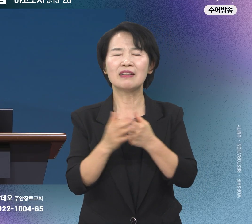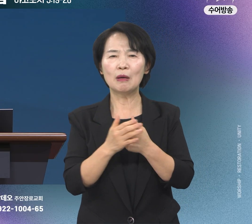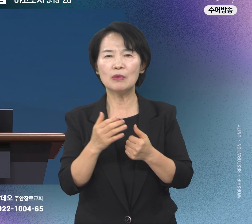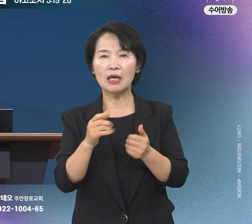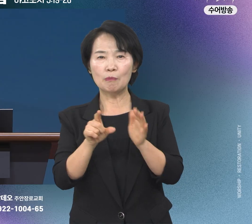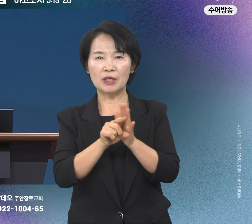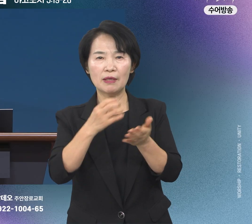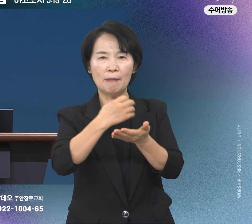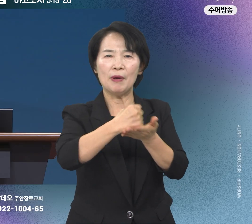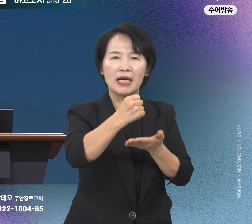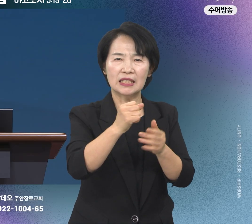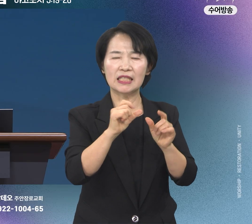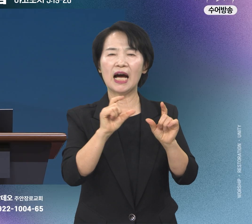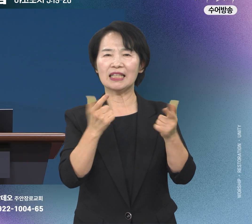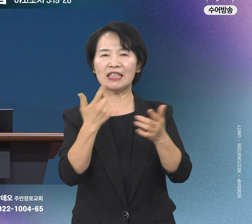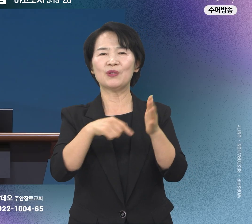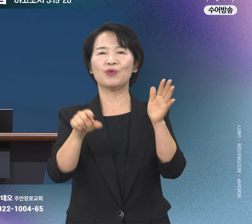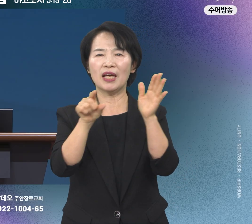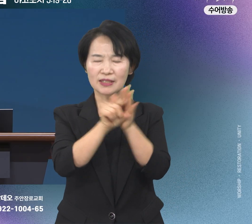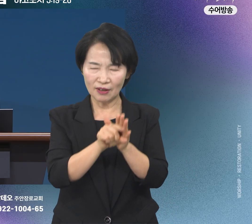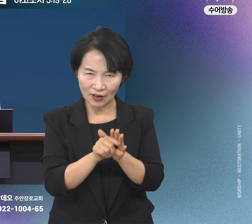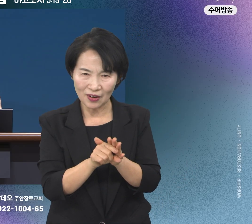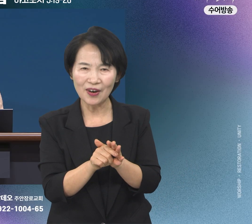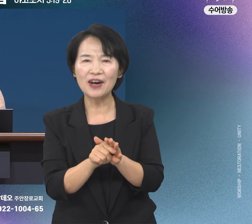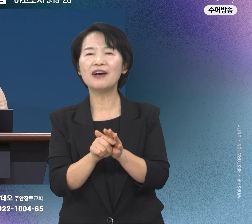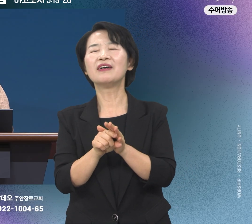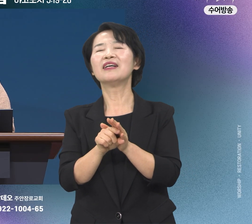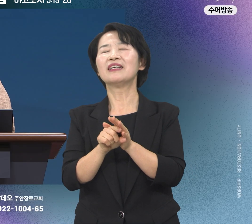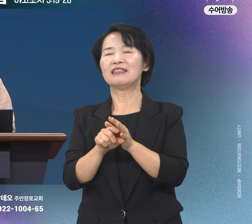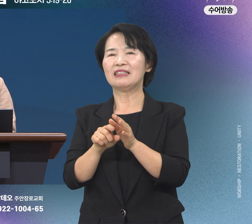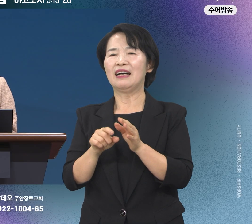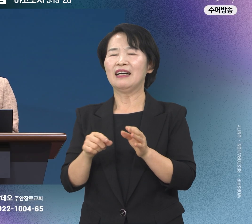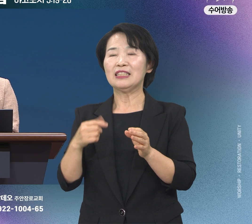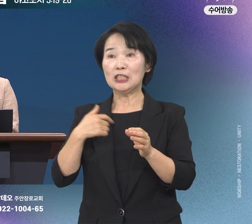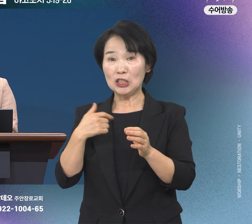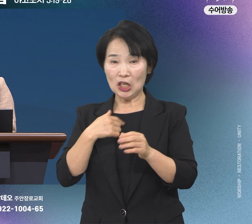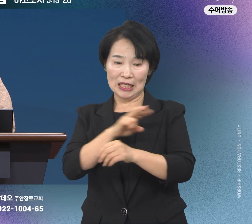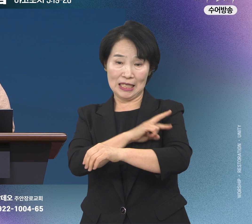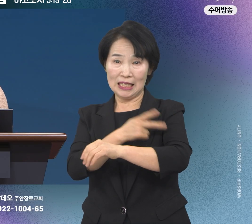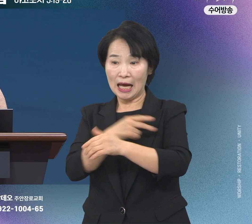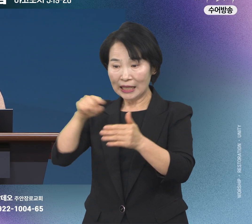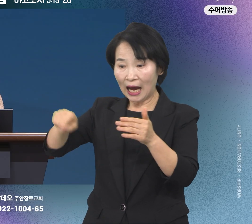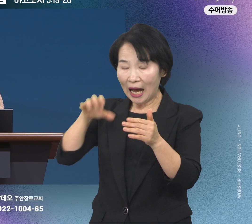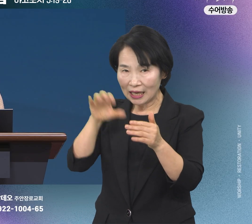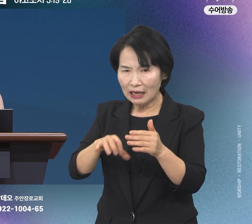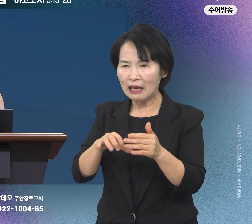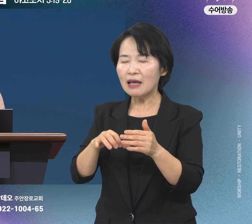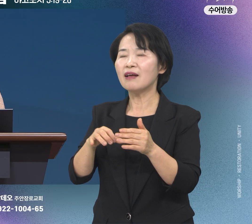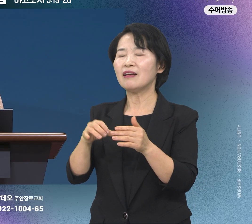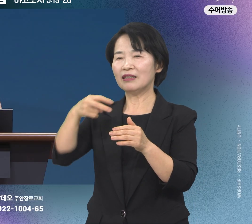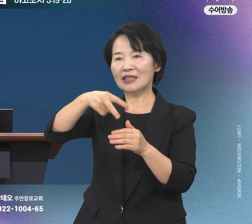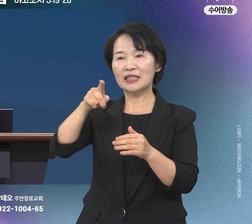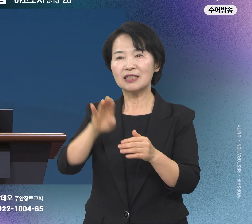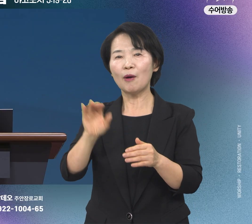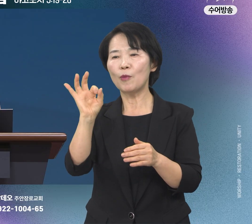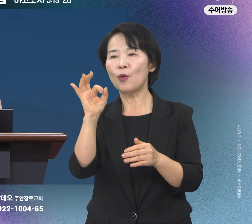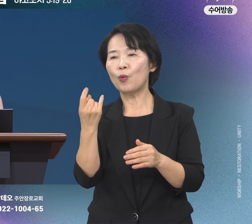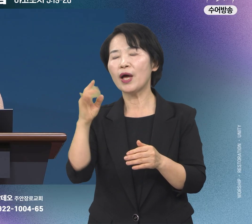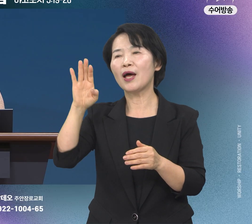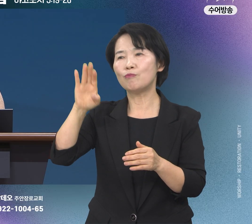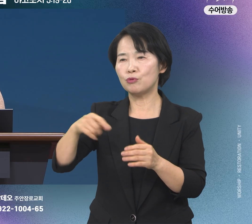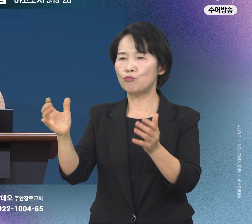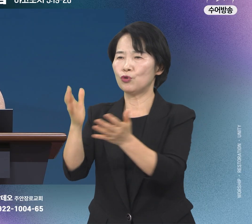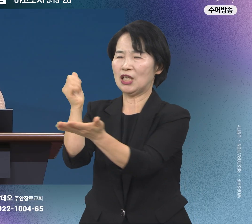신천지를 대항하는 부서, 신천지 내부에 있는 섭외부에 찾아가게 되었습니다. 부장님, 제가